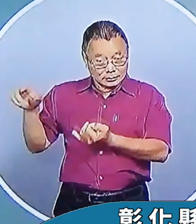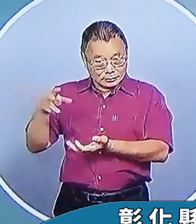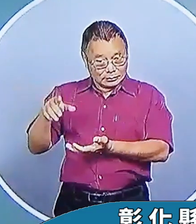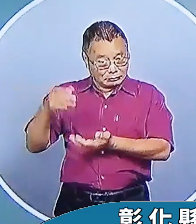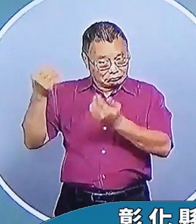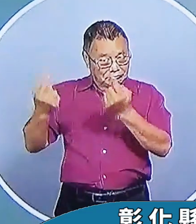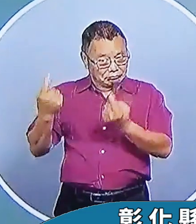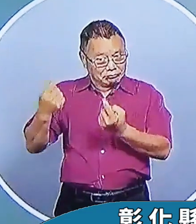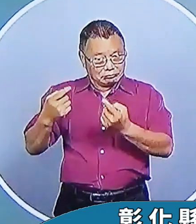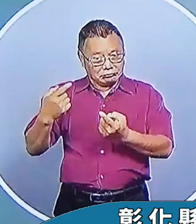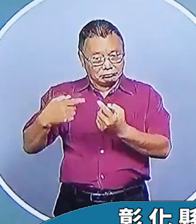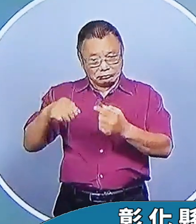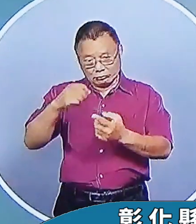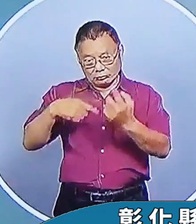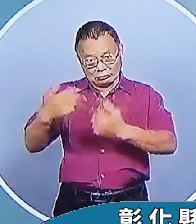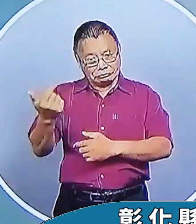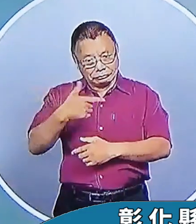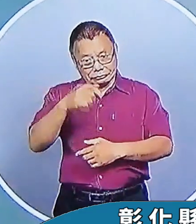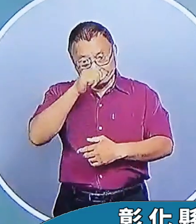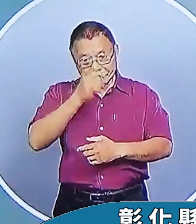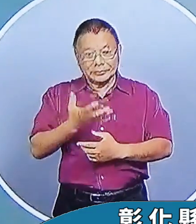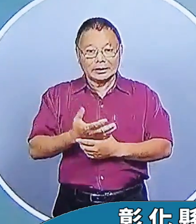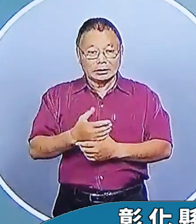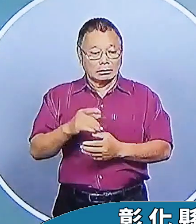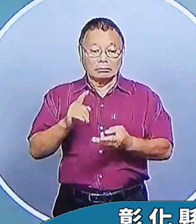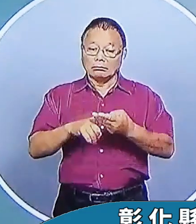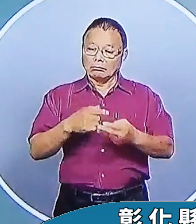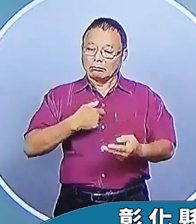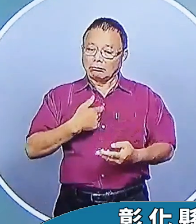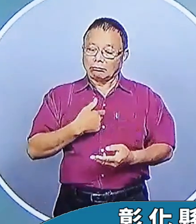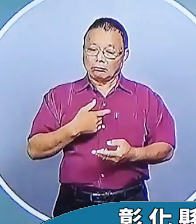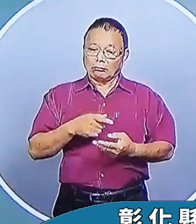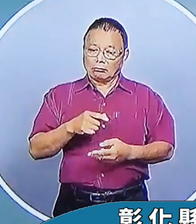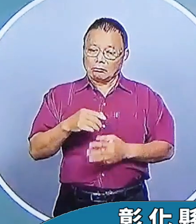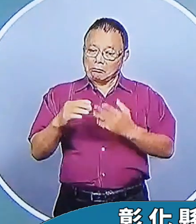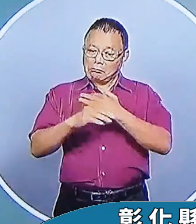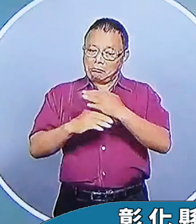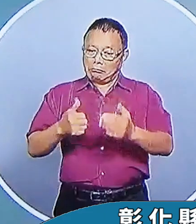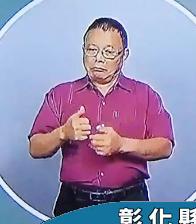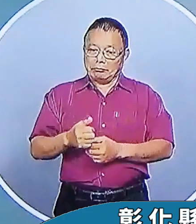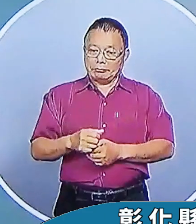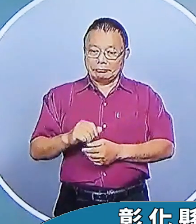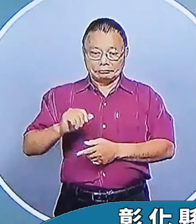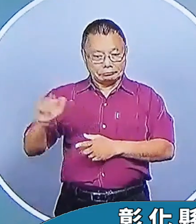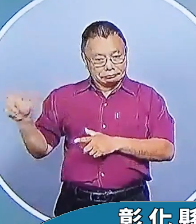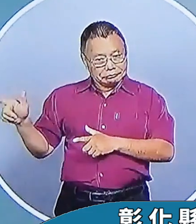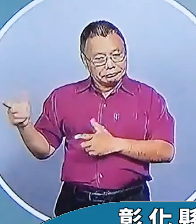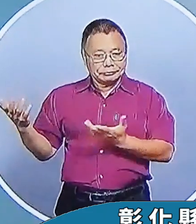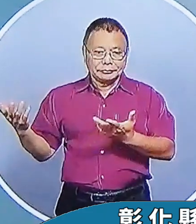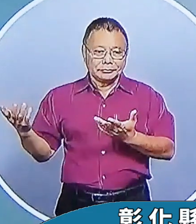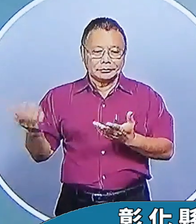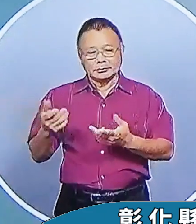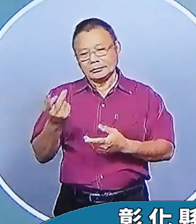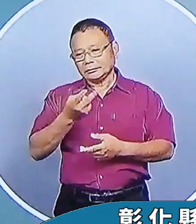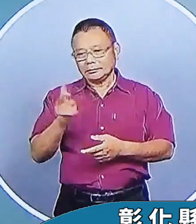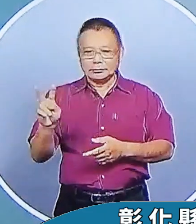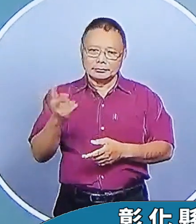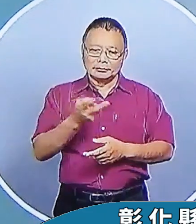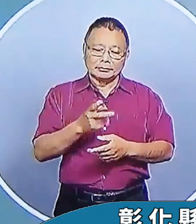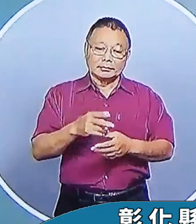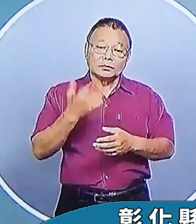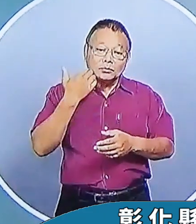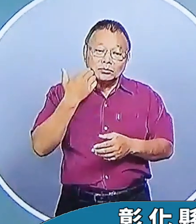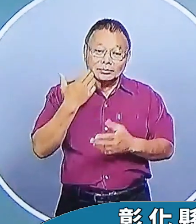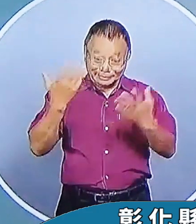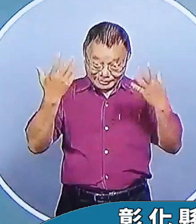所以我感觉讲哦翁惠碧馆长，你可能嘛认为讲我提出来这交通的政见比他还好，所以目前咱看到一